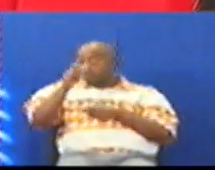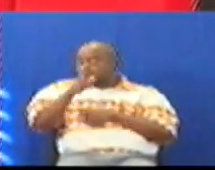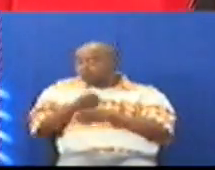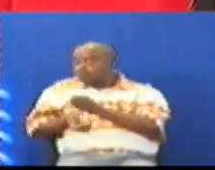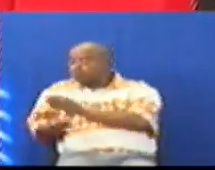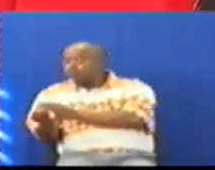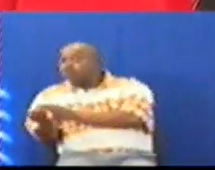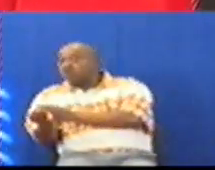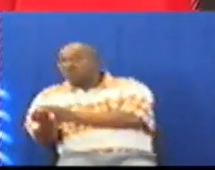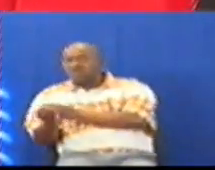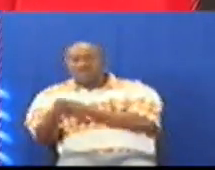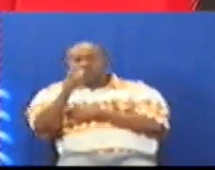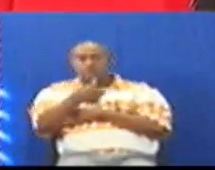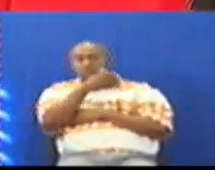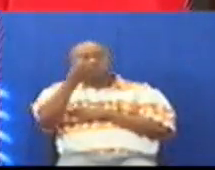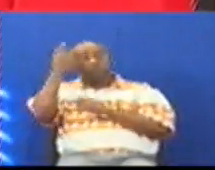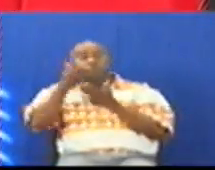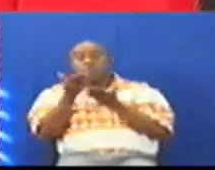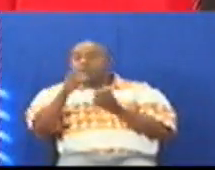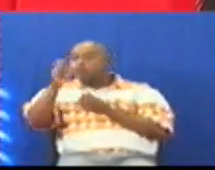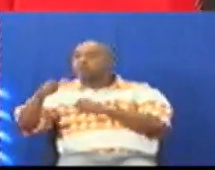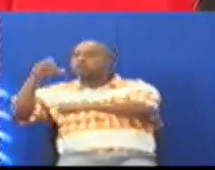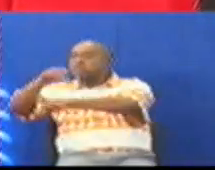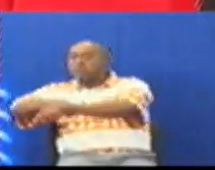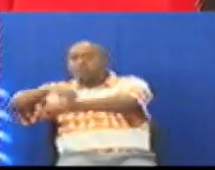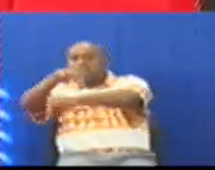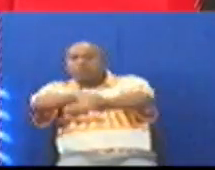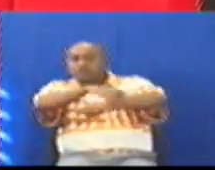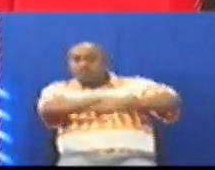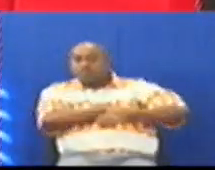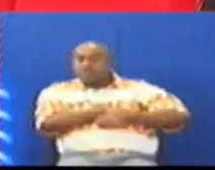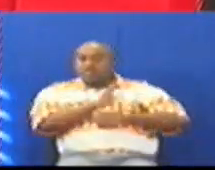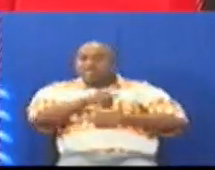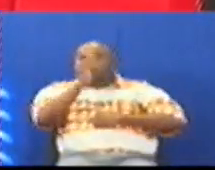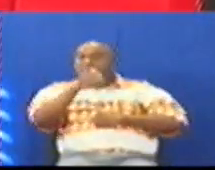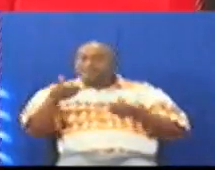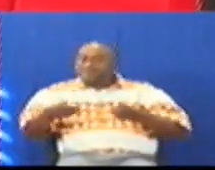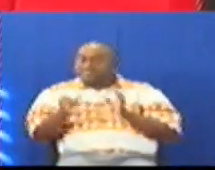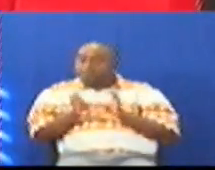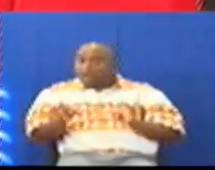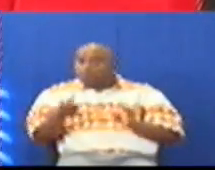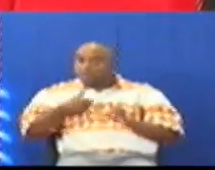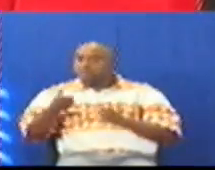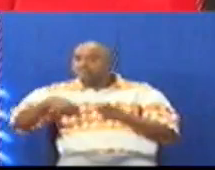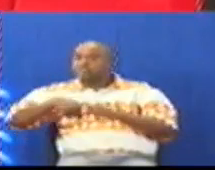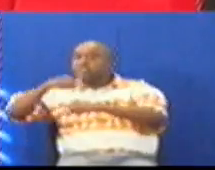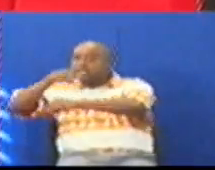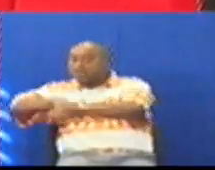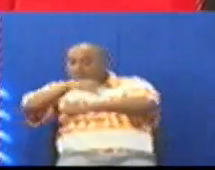au kutokuelewa, ikawa wanakamatwa watu ambao hasa viti maalum. Tunateseka sana kukamatwa na